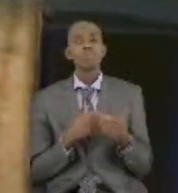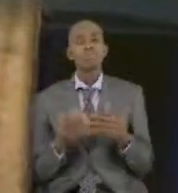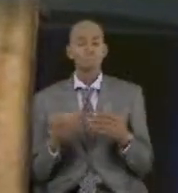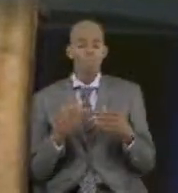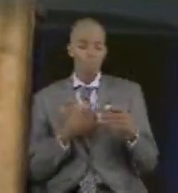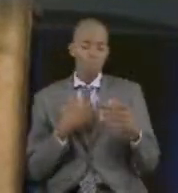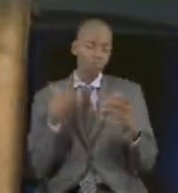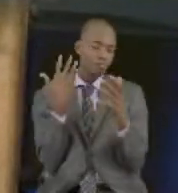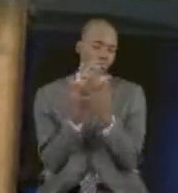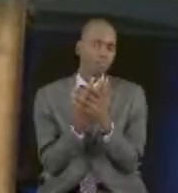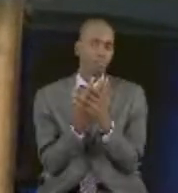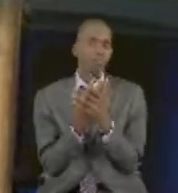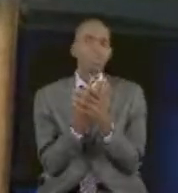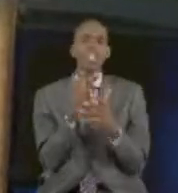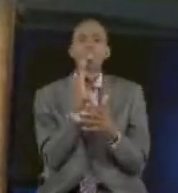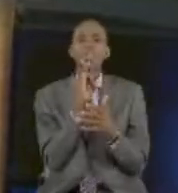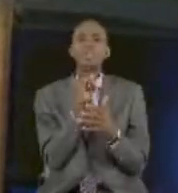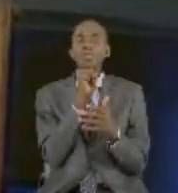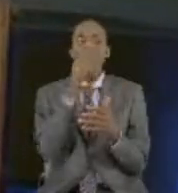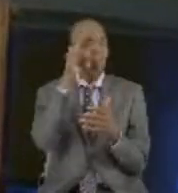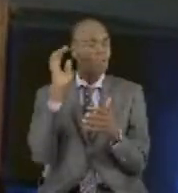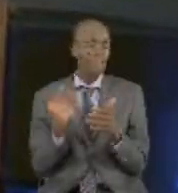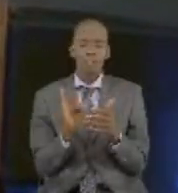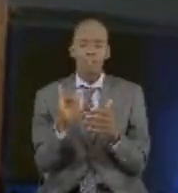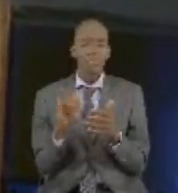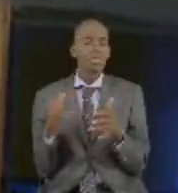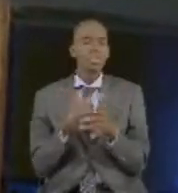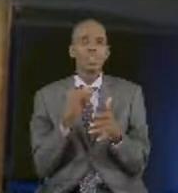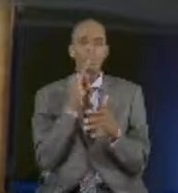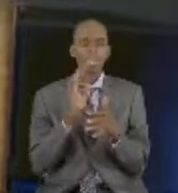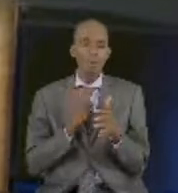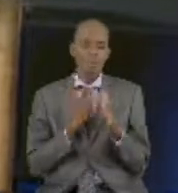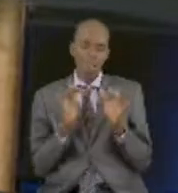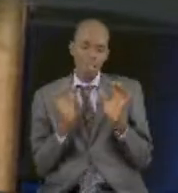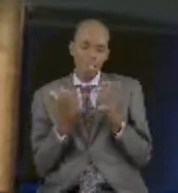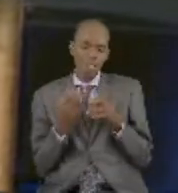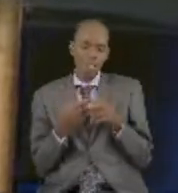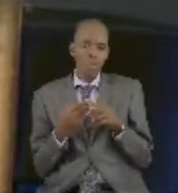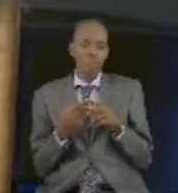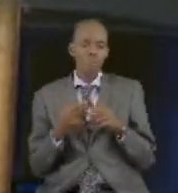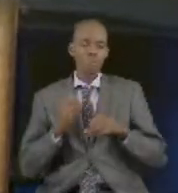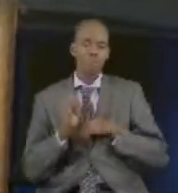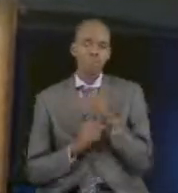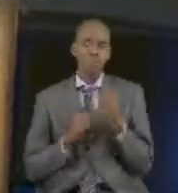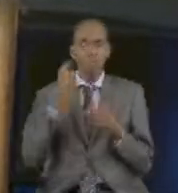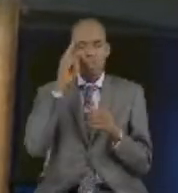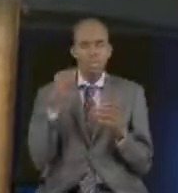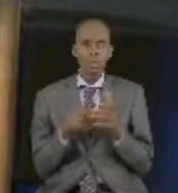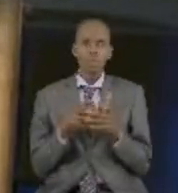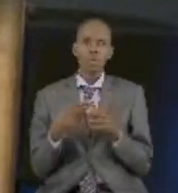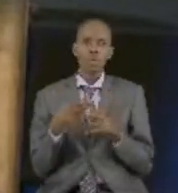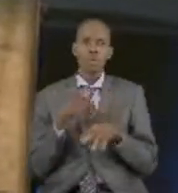tout de même, qui est la prison, l'emprisonnement n'est pas pour toujours. Nos légères afflictions sont juste pour ce